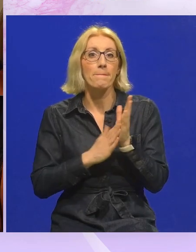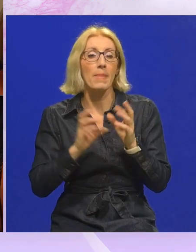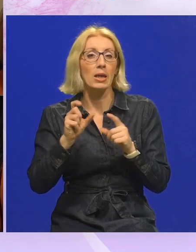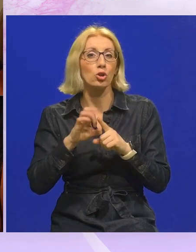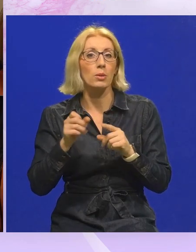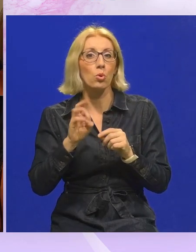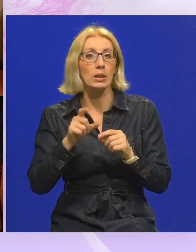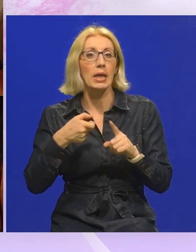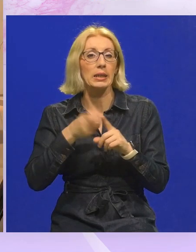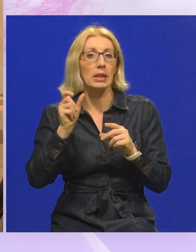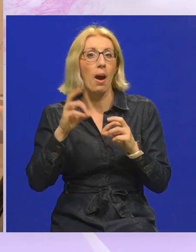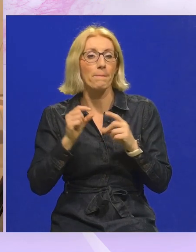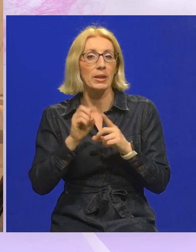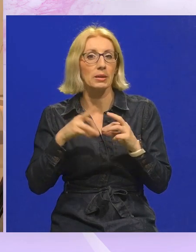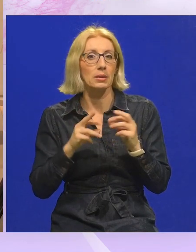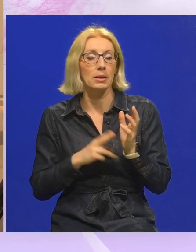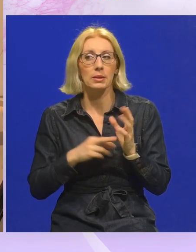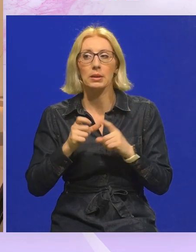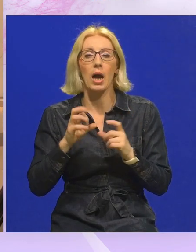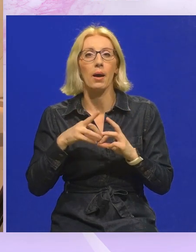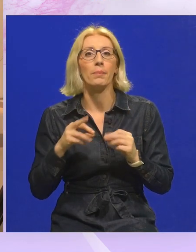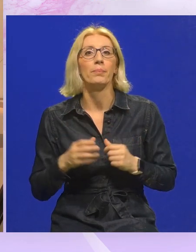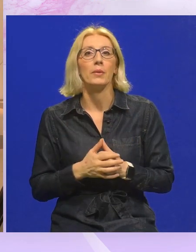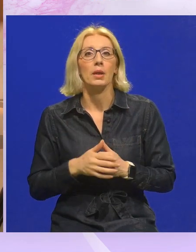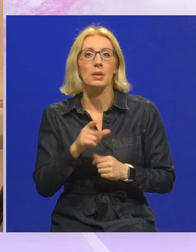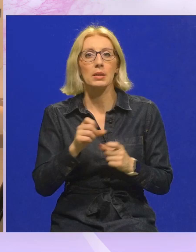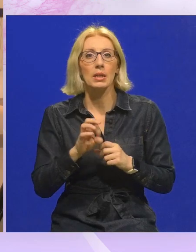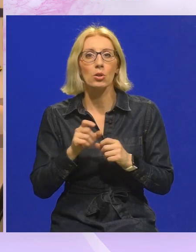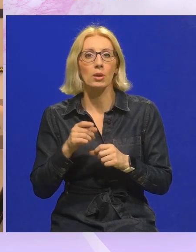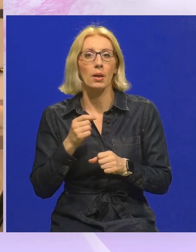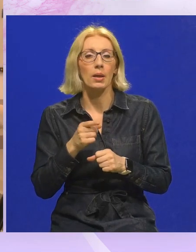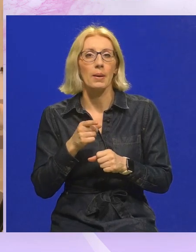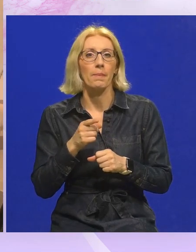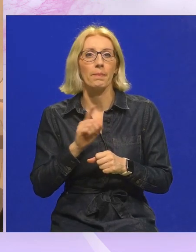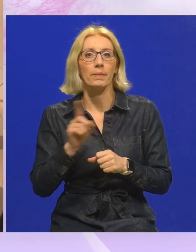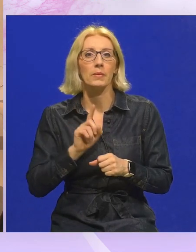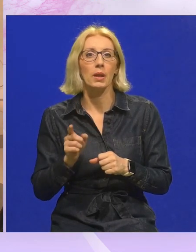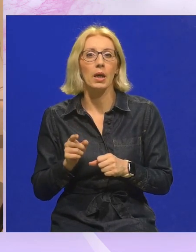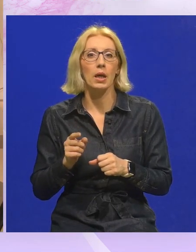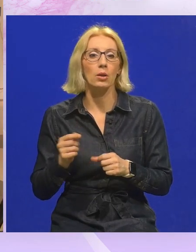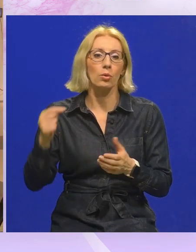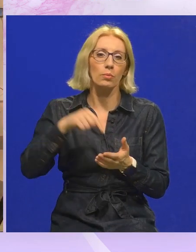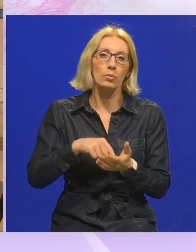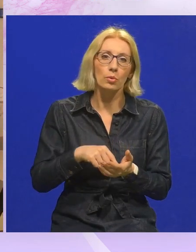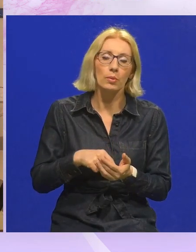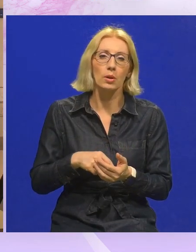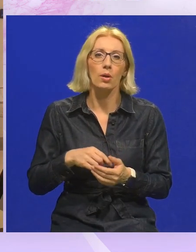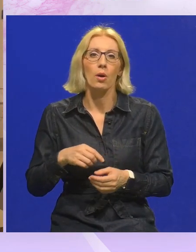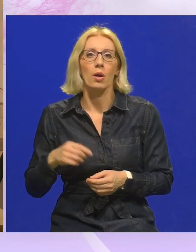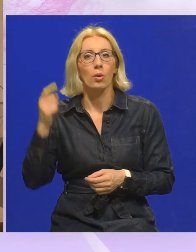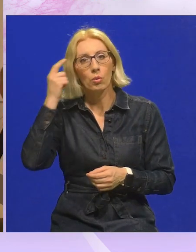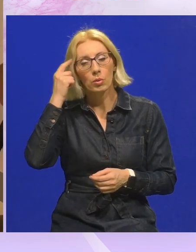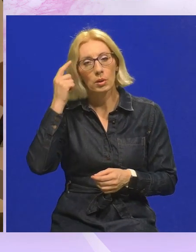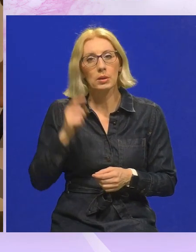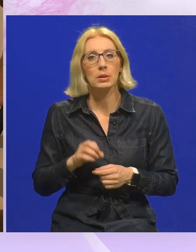i Krapinsko-Zagorska. Sadržajna i senzorna neprimjerenost te nedostupnost uobičajenih kulturnih